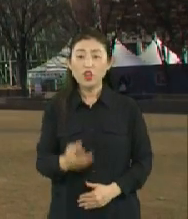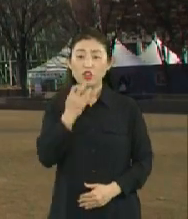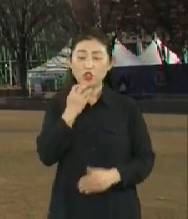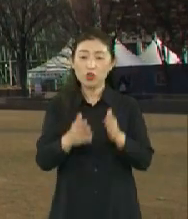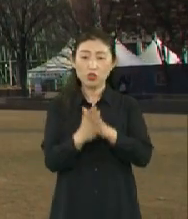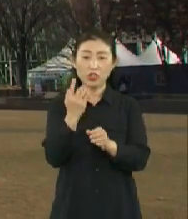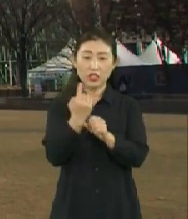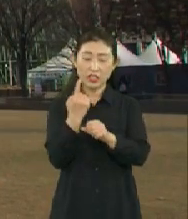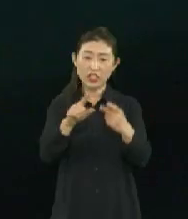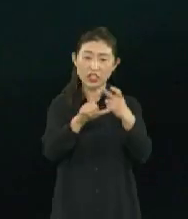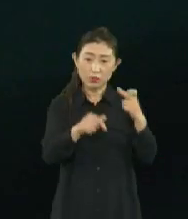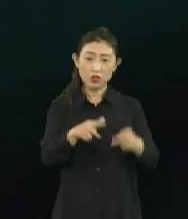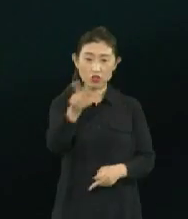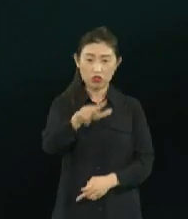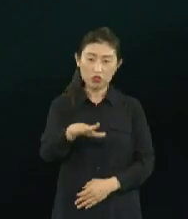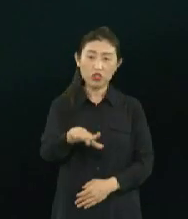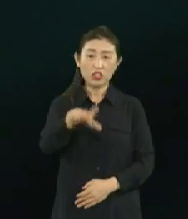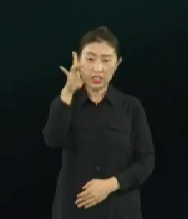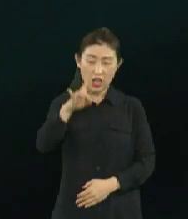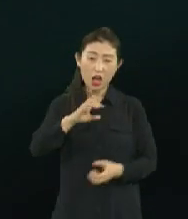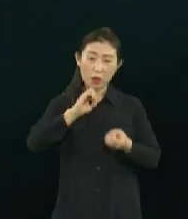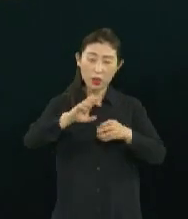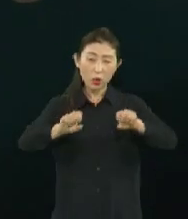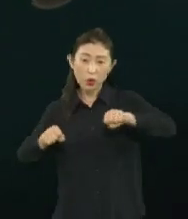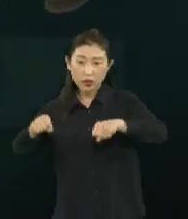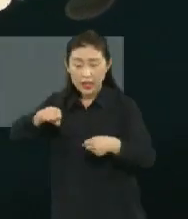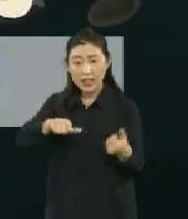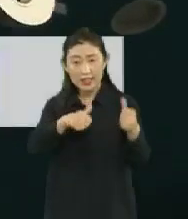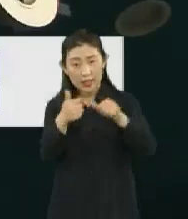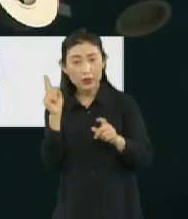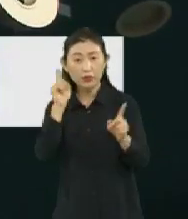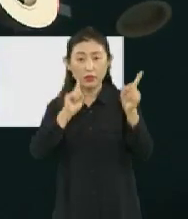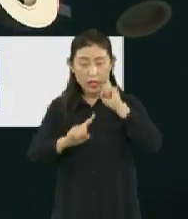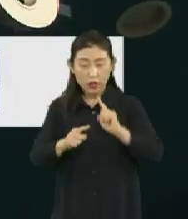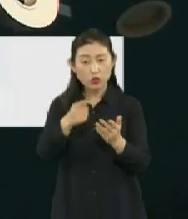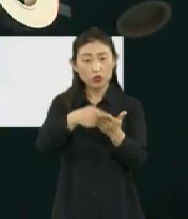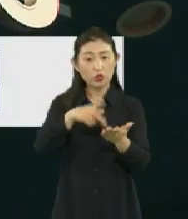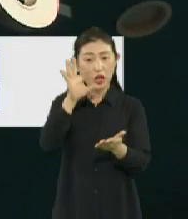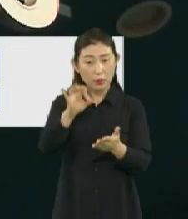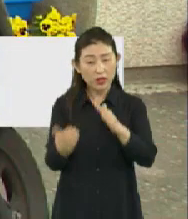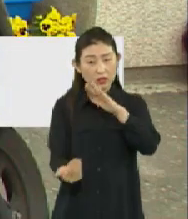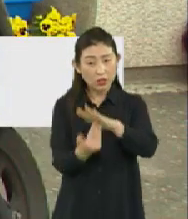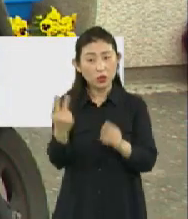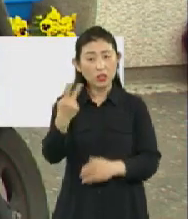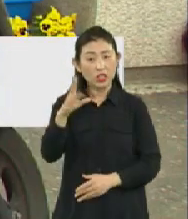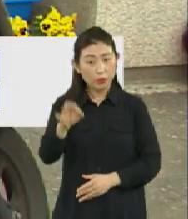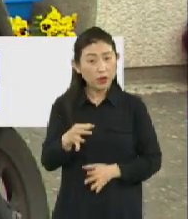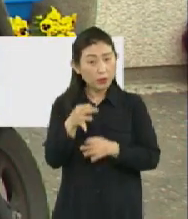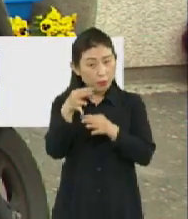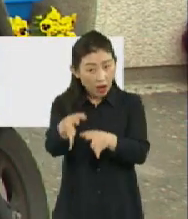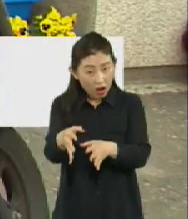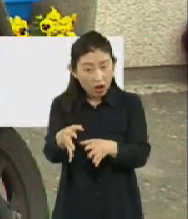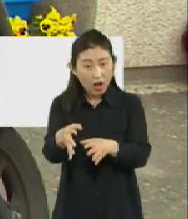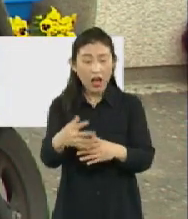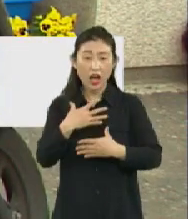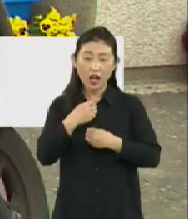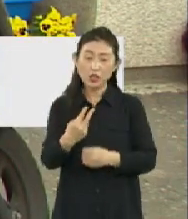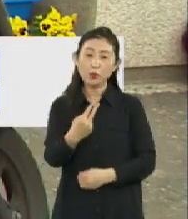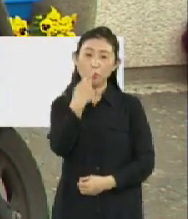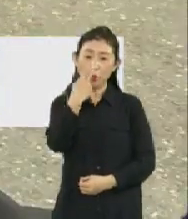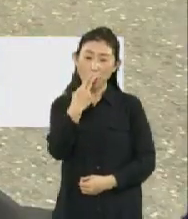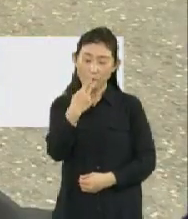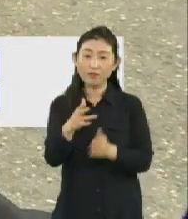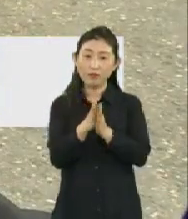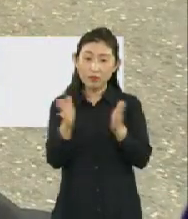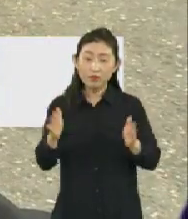서울시는 지난해 12월 전국 최초로 배달 기사에게 사망과 상해, 수술비 등을 최대 2천만 원까지 보장해주는